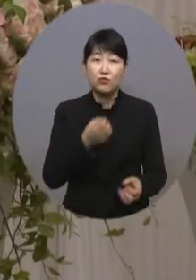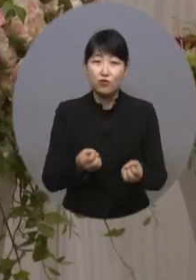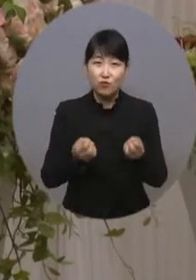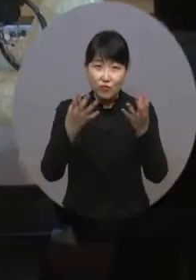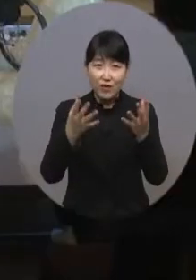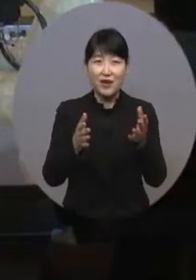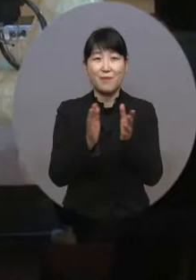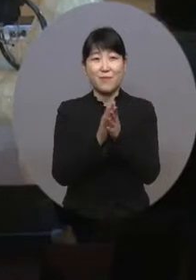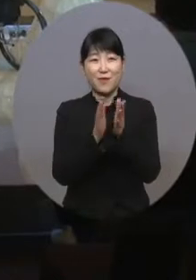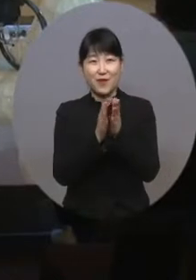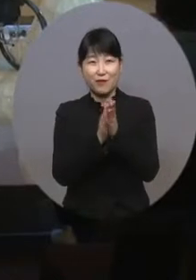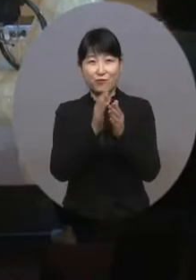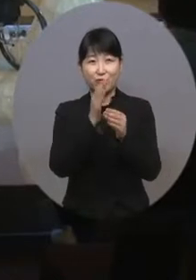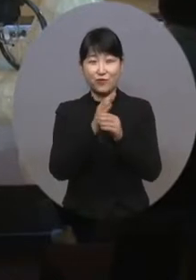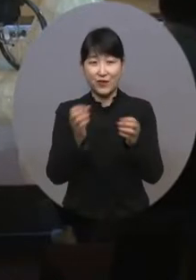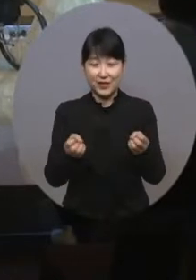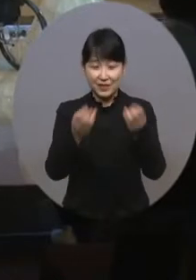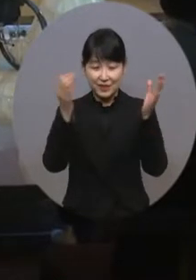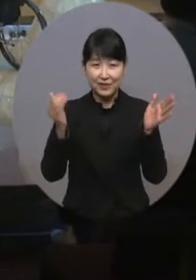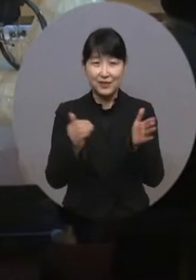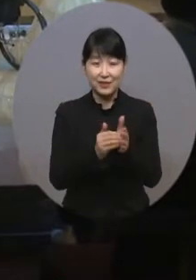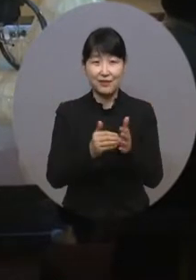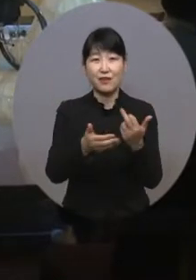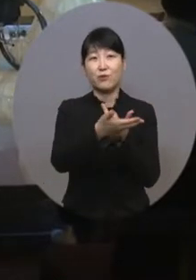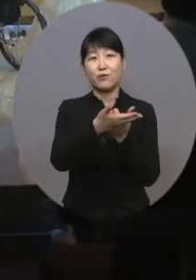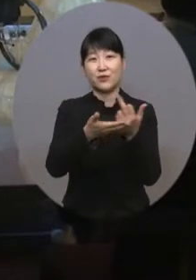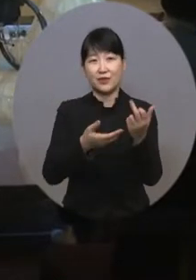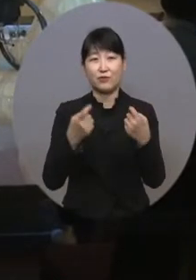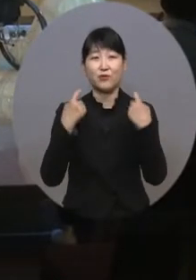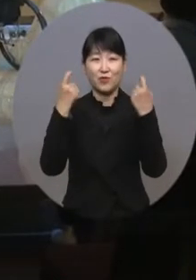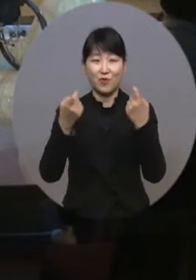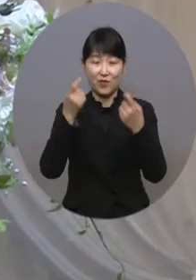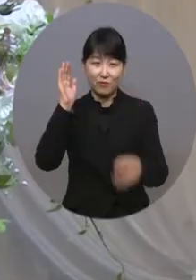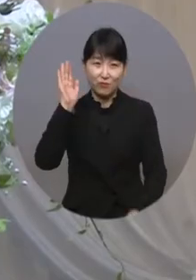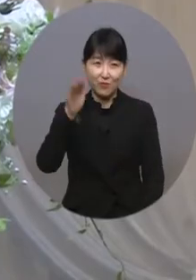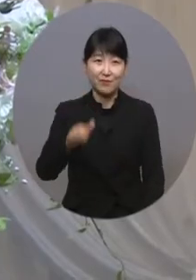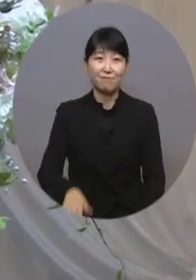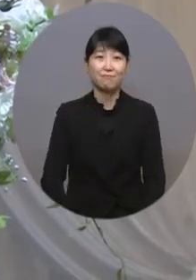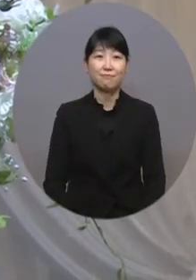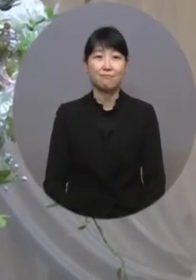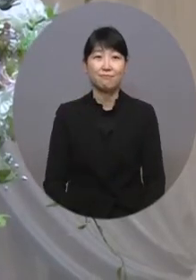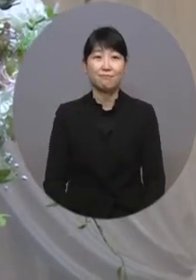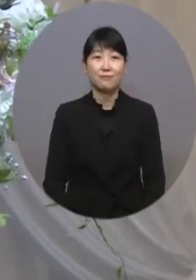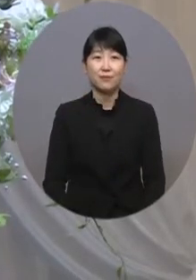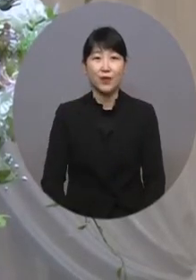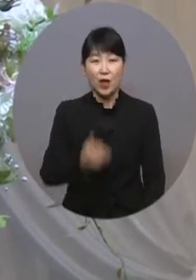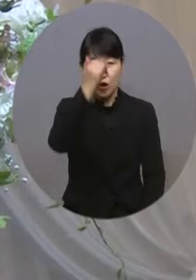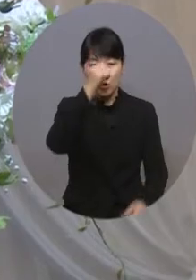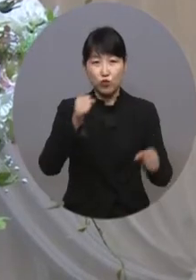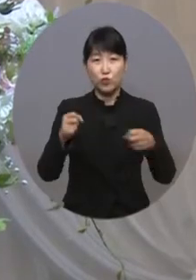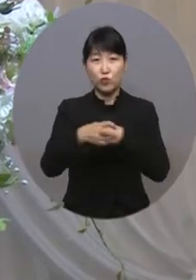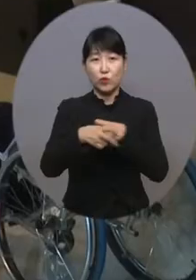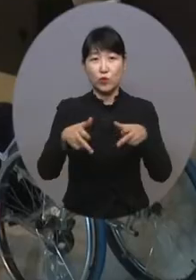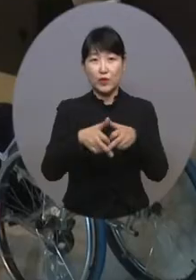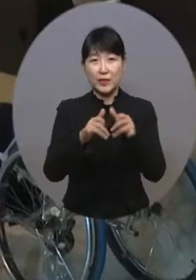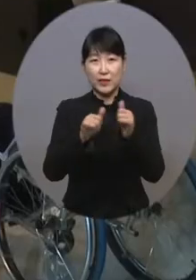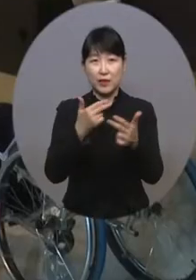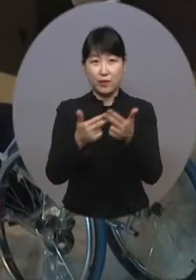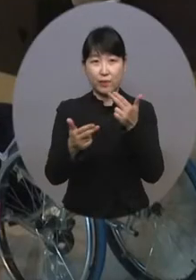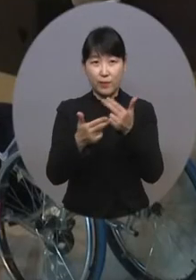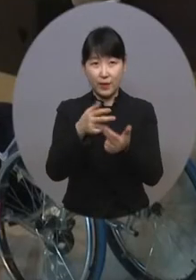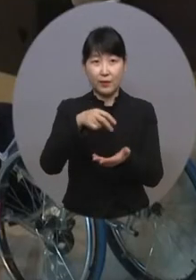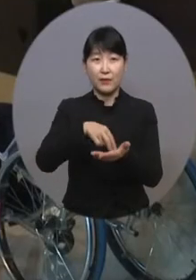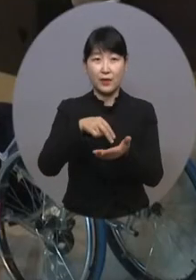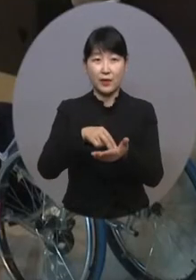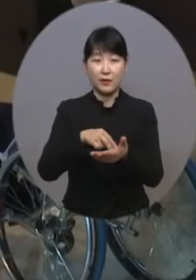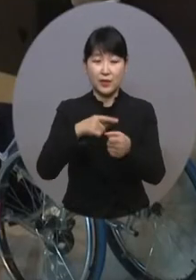박수 속에 예식을 마친 부부들은 제주도로 신혼여행을 떠났습니다. 한편 충북교통장애인협회는 해마다 합동